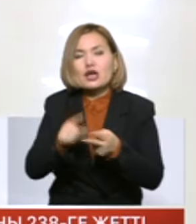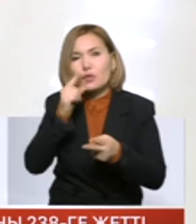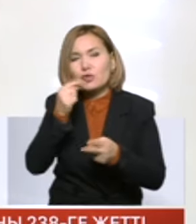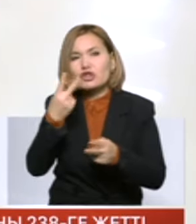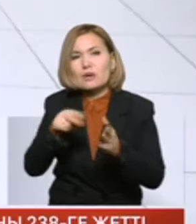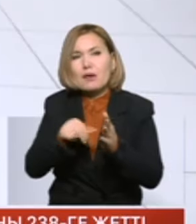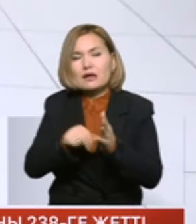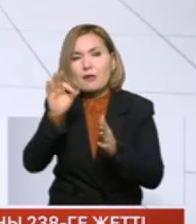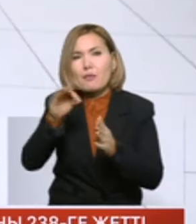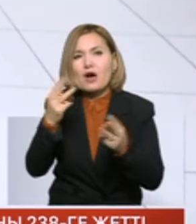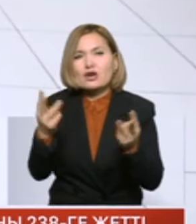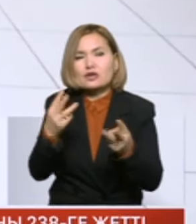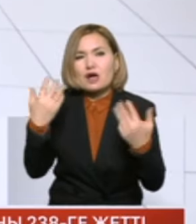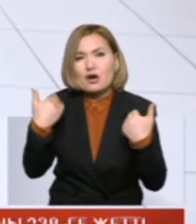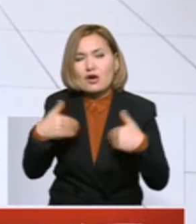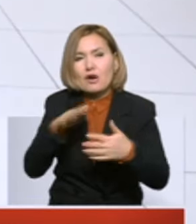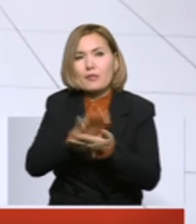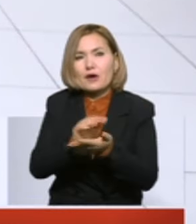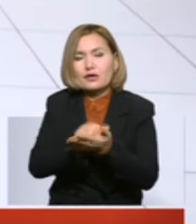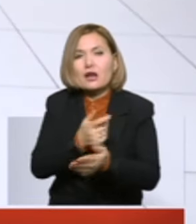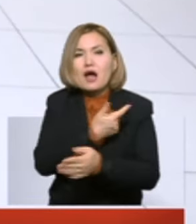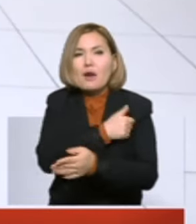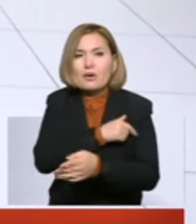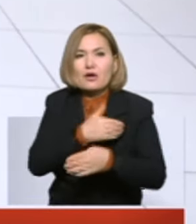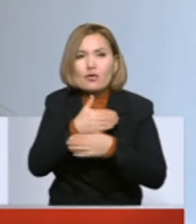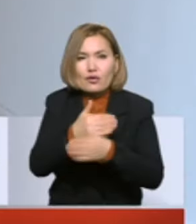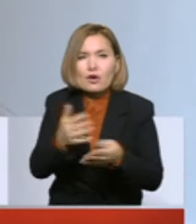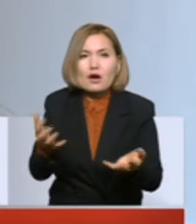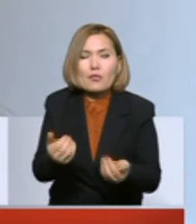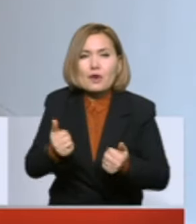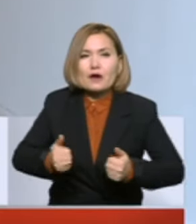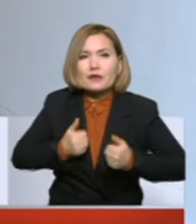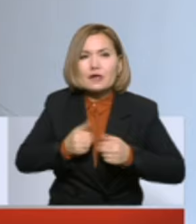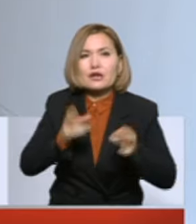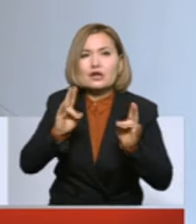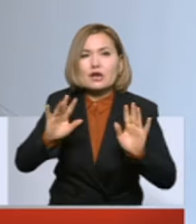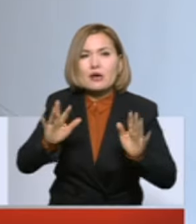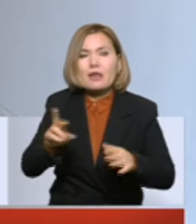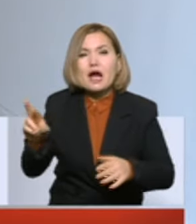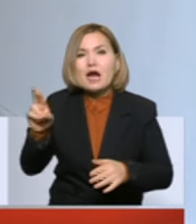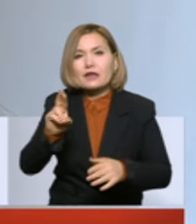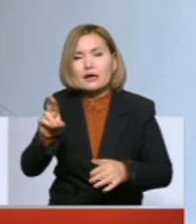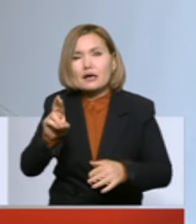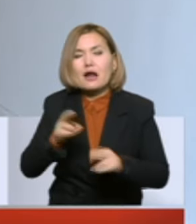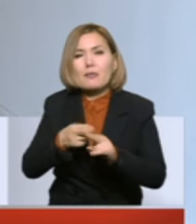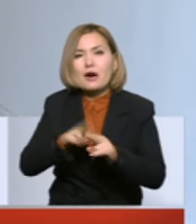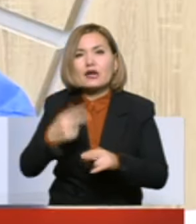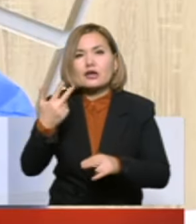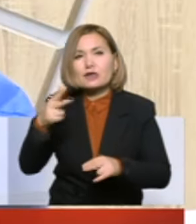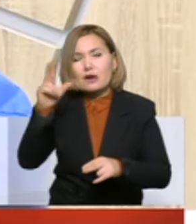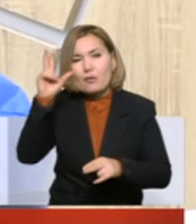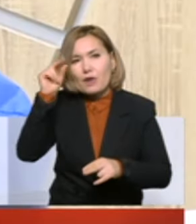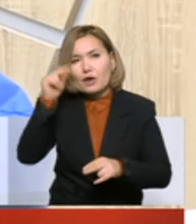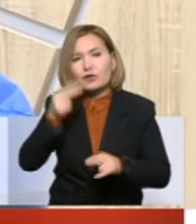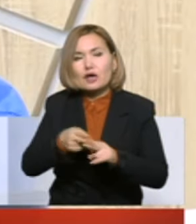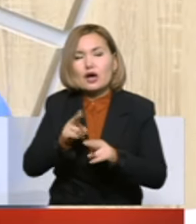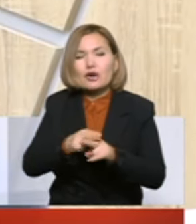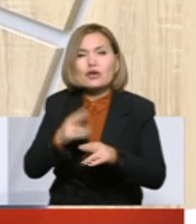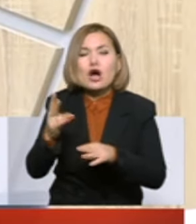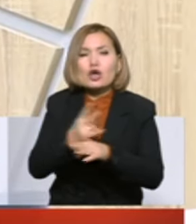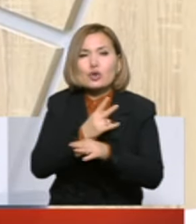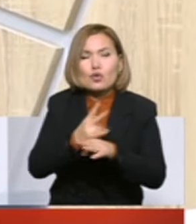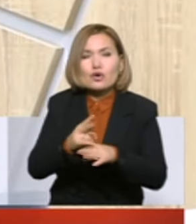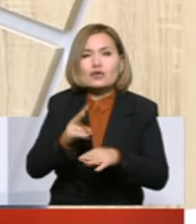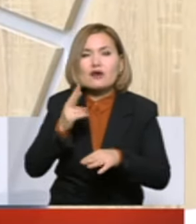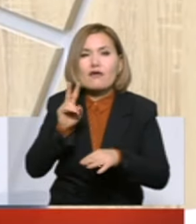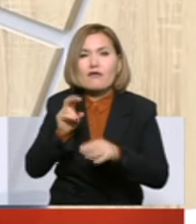қалған. Науқастарға барлық медициналық көмек көрсетіліп жатыр. Оқыс оқиға қаңтардың 30-ында түнгі сағат 12-ден аса